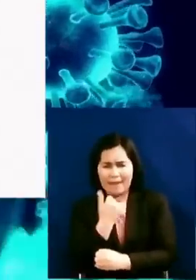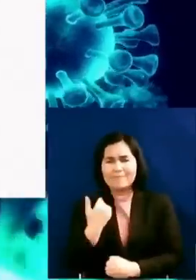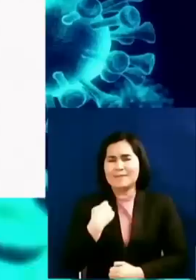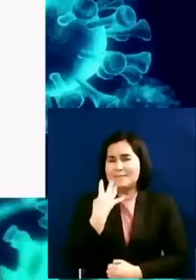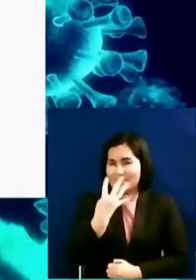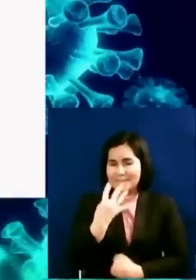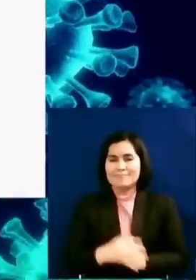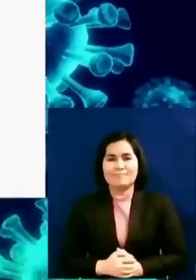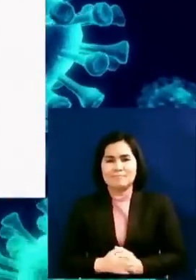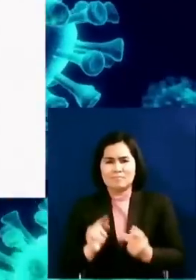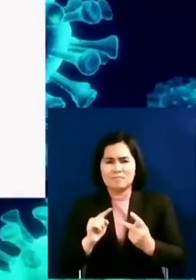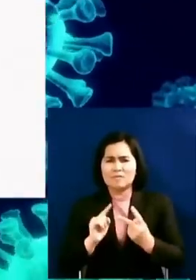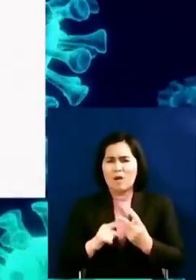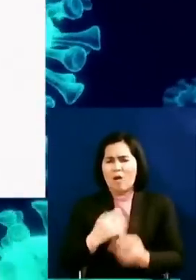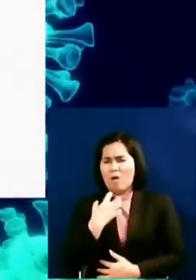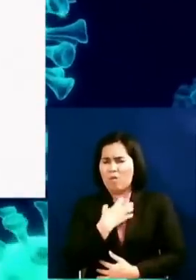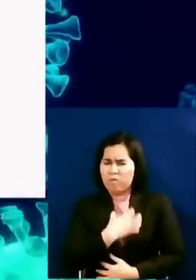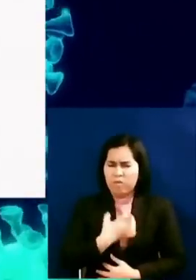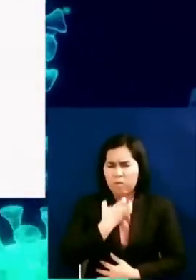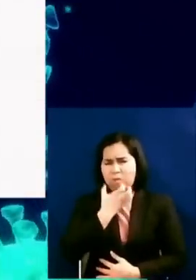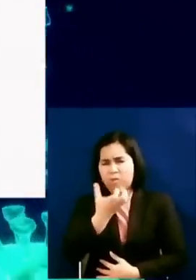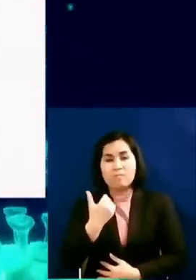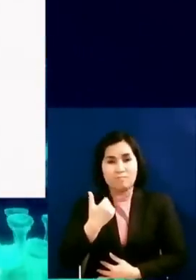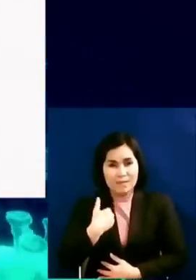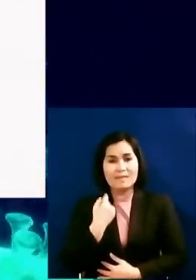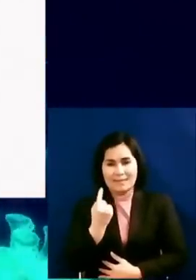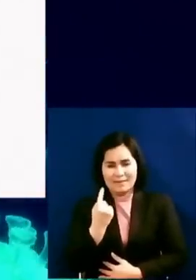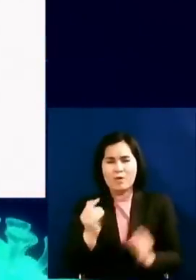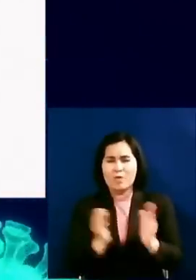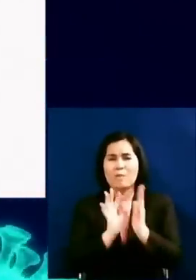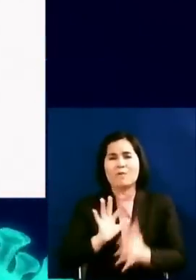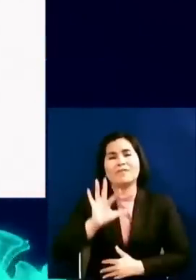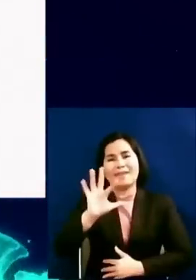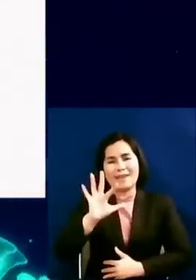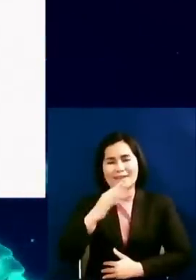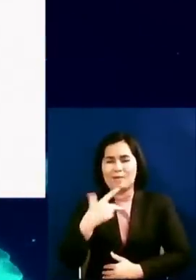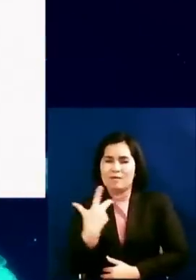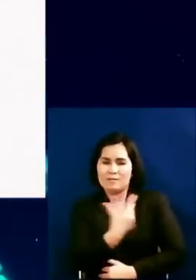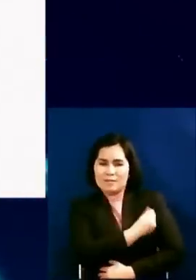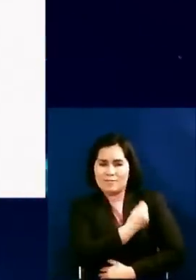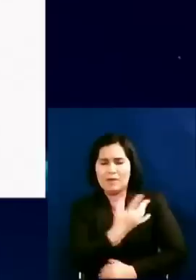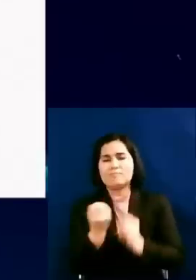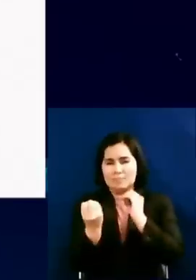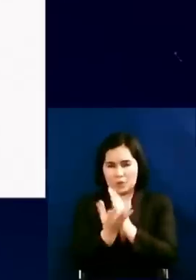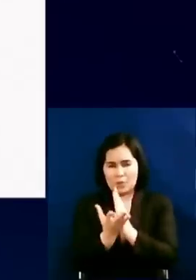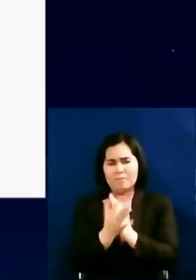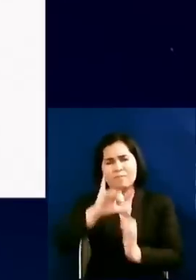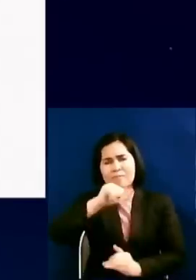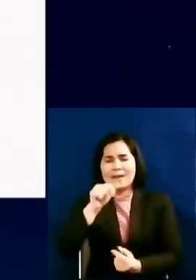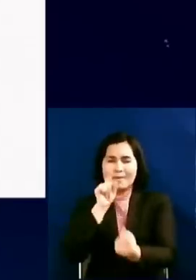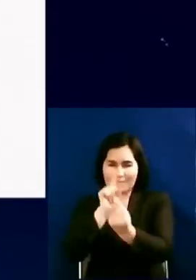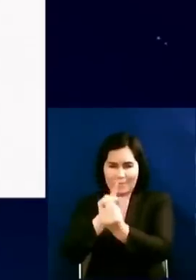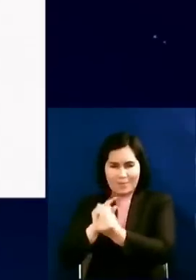ครับแล้วก็มีอาการคลื่นไส้อาเจียน1คนแต่ไม่มากนะครับทั้ง5รายนี้ถือว่าเป็นอาการผลข้างเคียงที่พบได้อย่างที่ได้